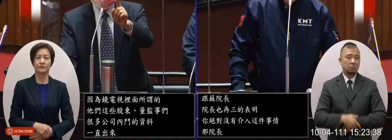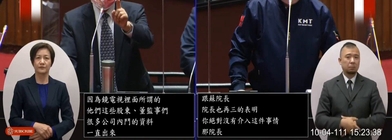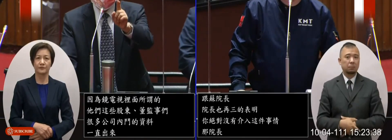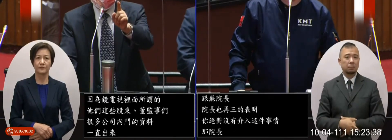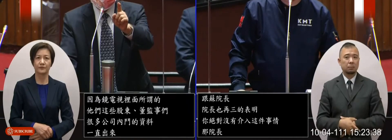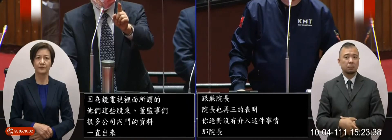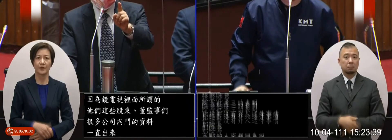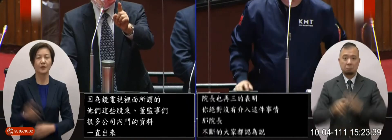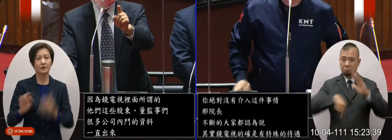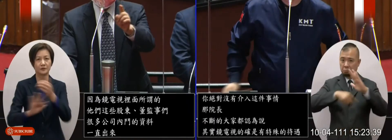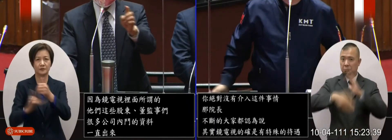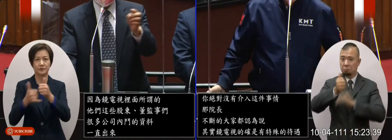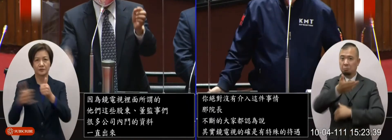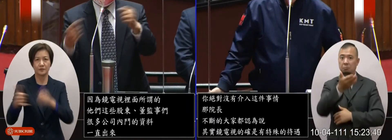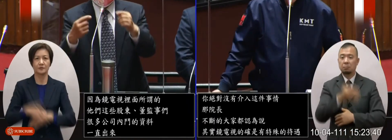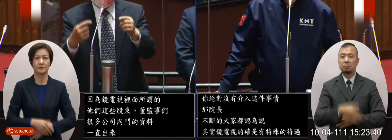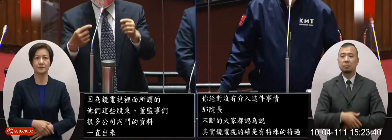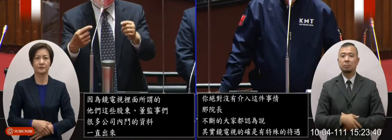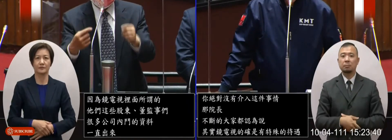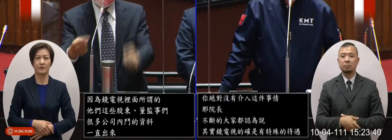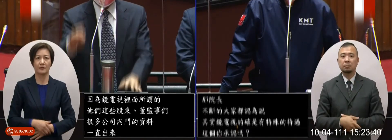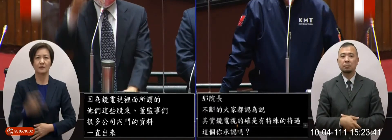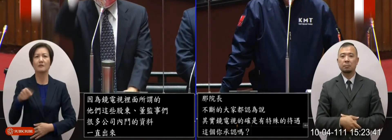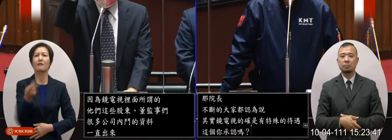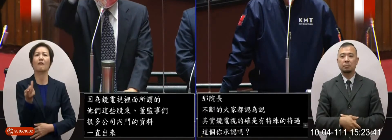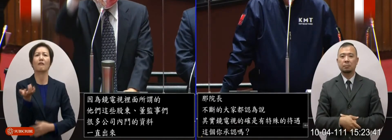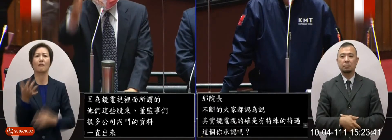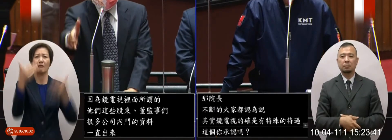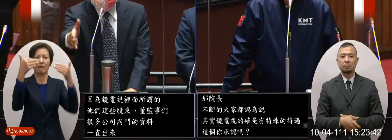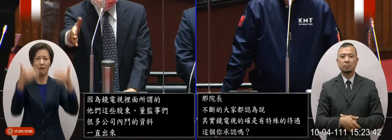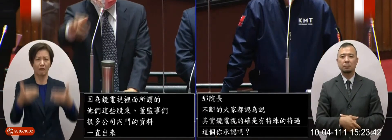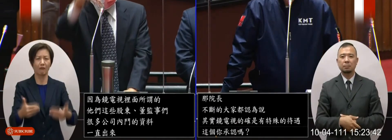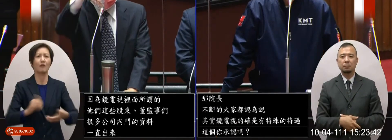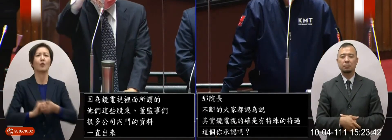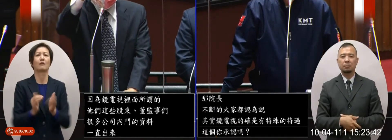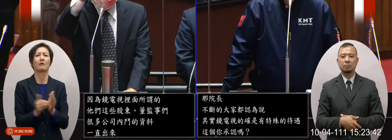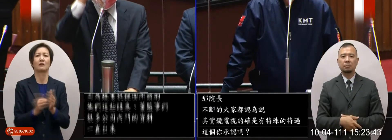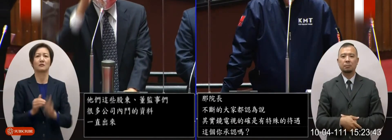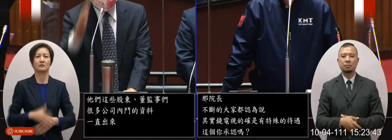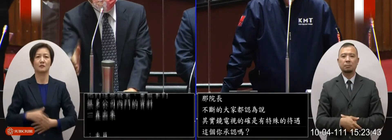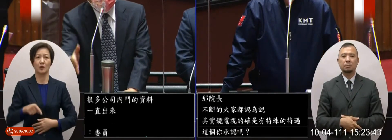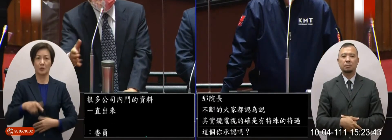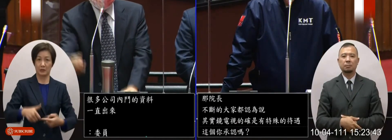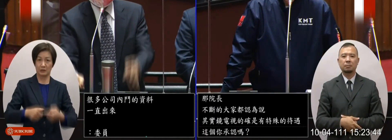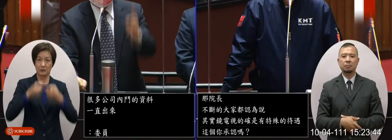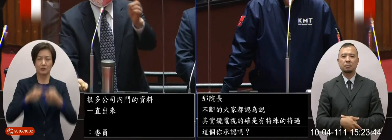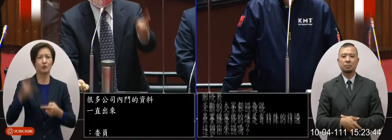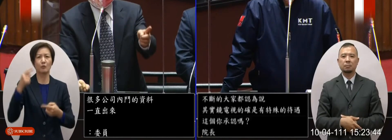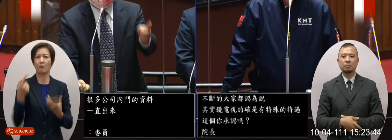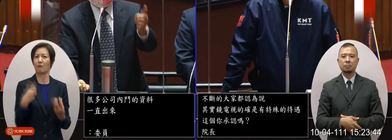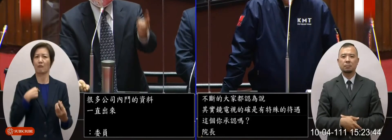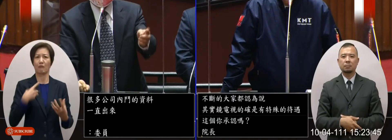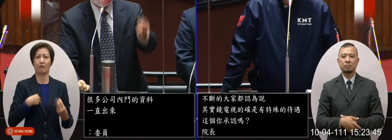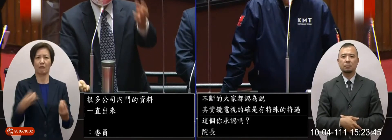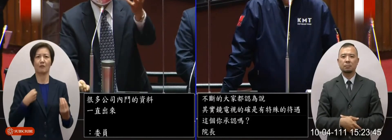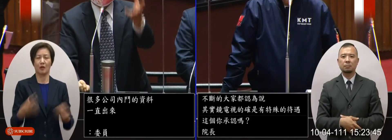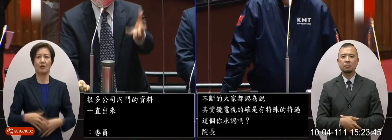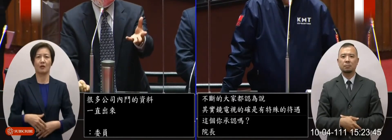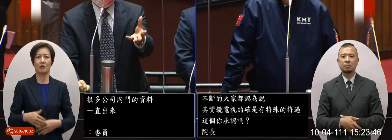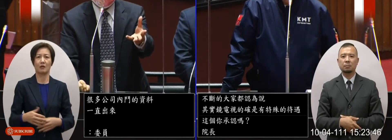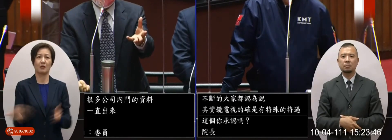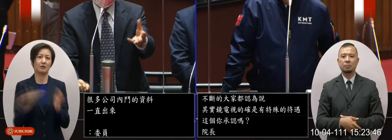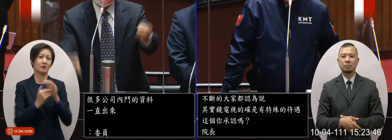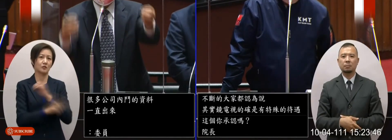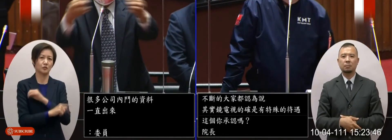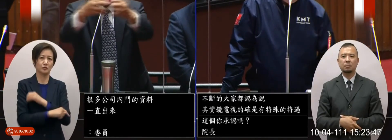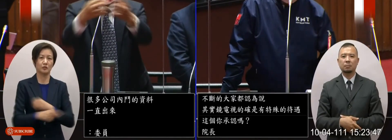院长， 委员，不就对起来了吗？我们一开始第一时间就否认，结果他现在也承认是他自己